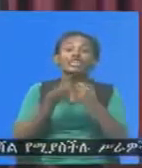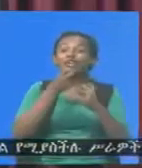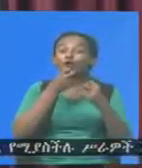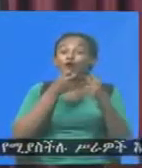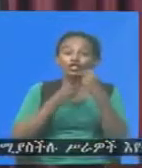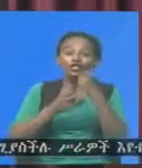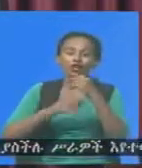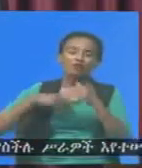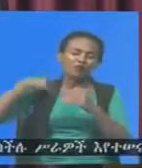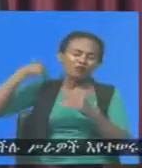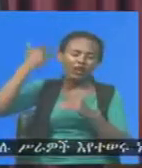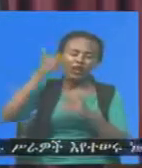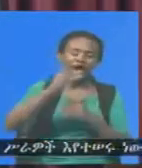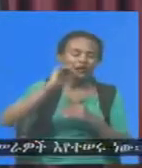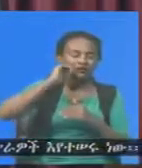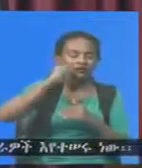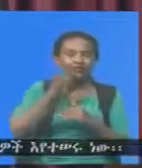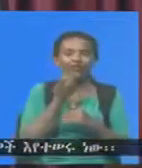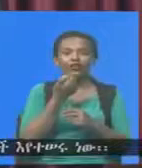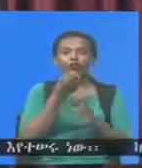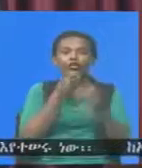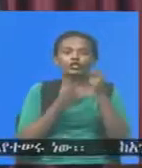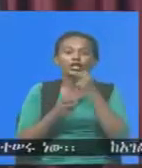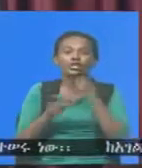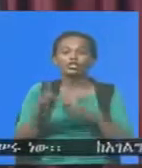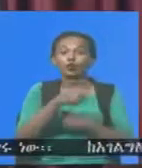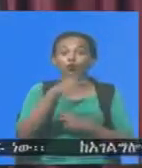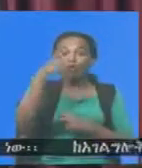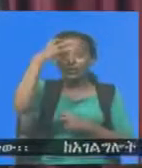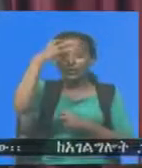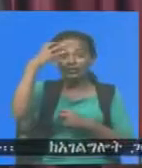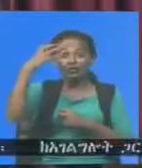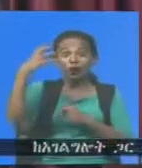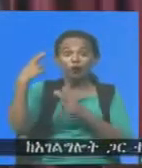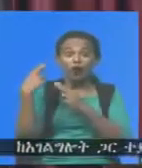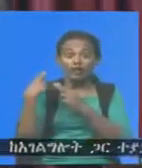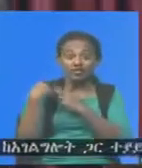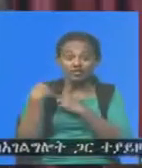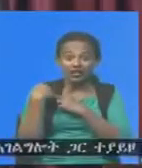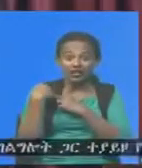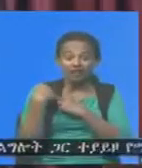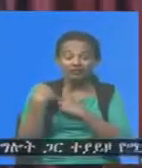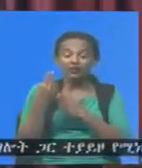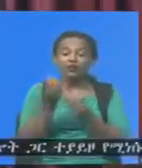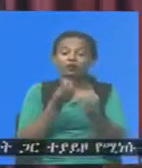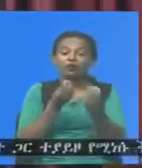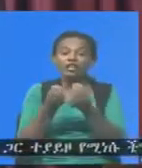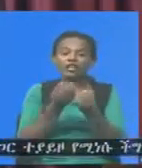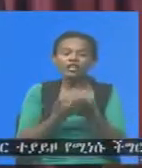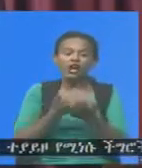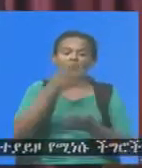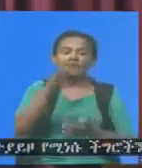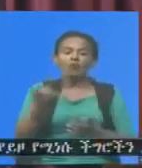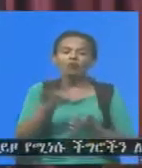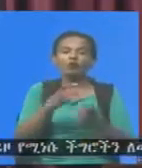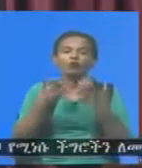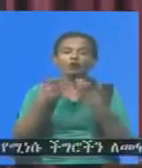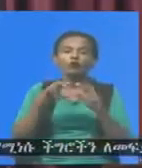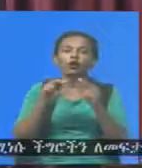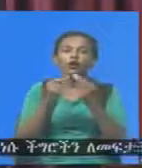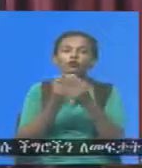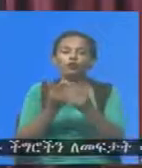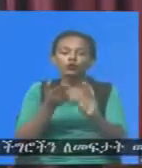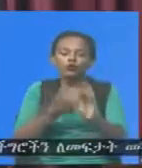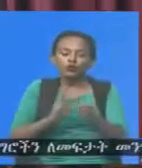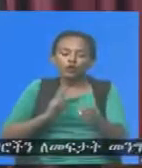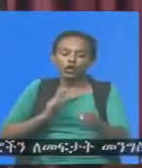በላይ አሳፋሪ ወንጀል ስለሆነ የመንግስት ባለስልጣናት መነገድና ሀብታም መሆን ከፈለጉ ቢሮአቸውን እየለቀቁ